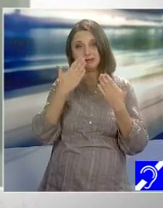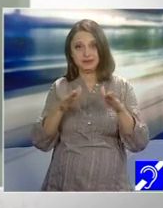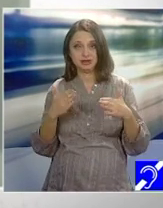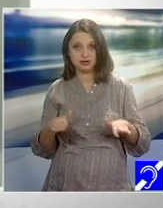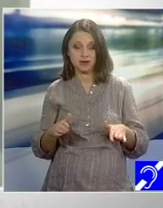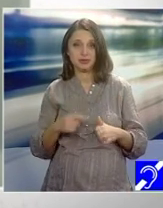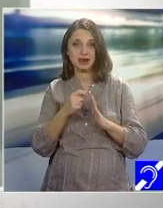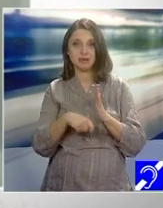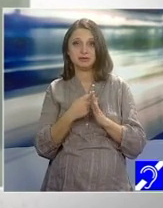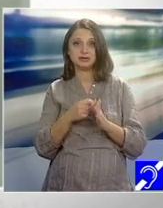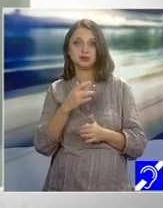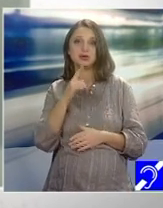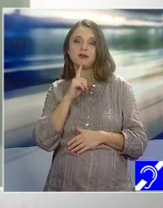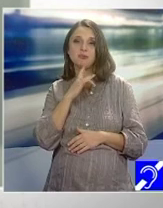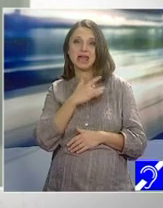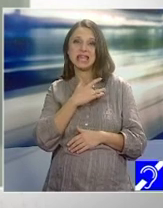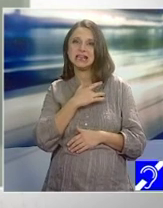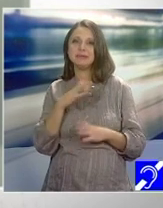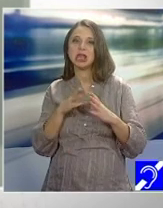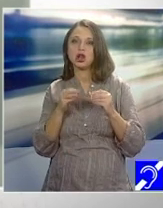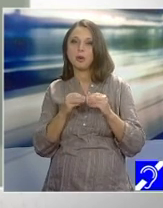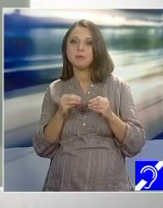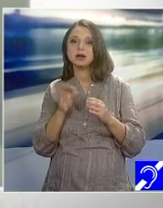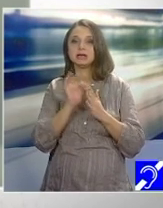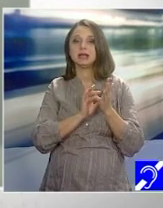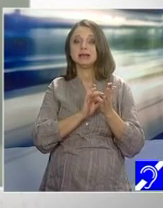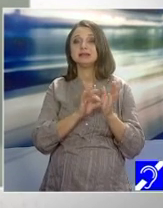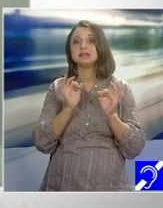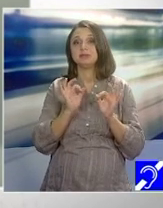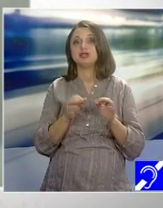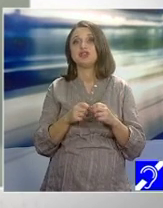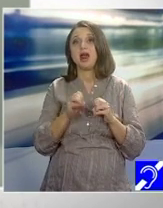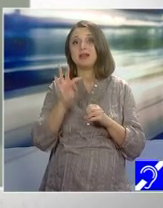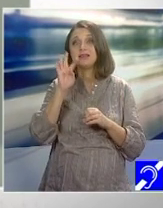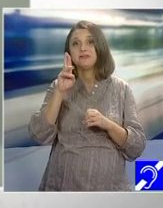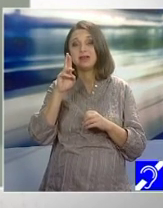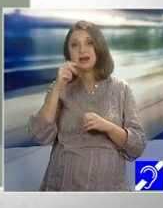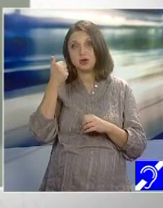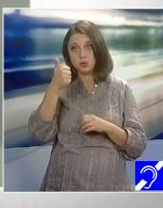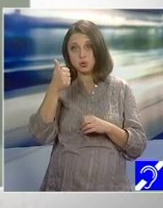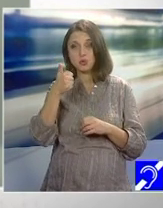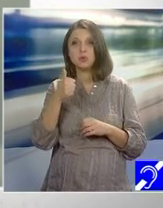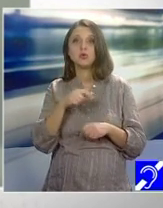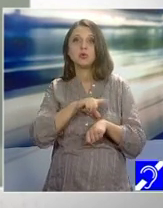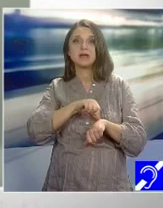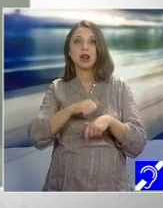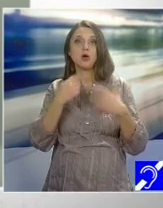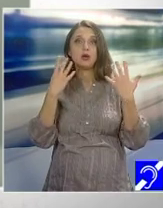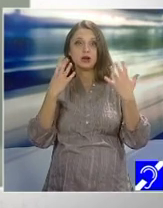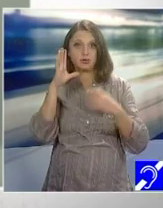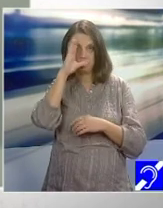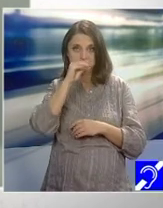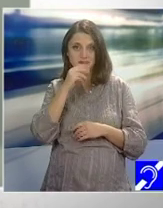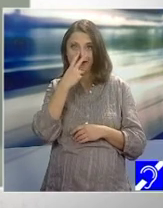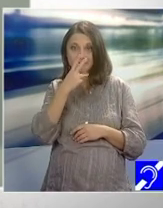decembrie emisiunea Inim de Români, o ediție specială difuzată pe TVR1 începând cu ora 21, veți vedea cum